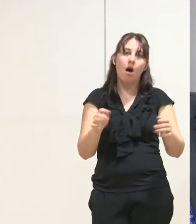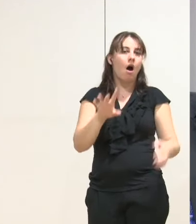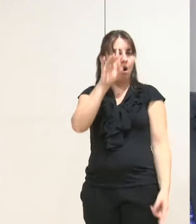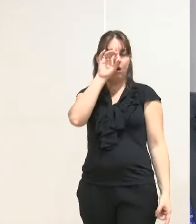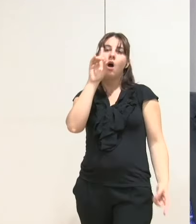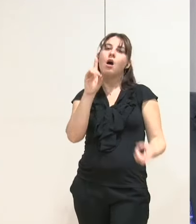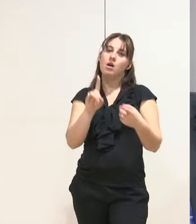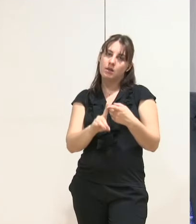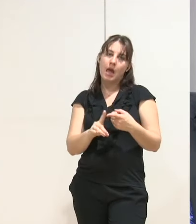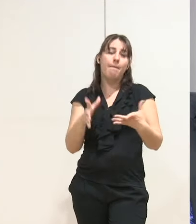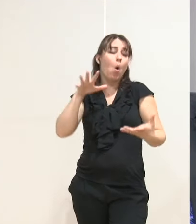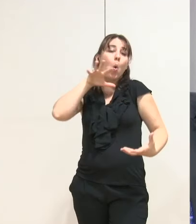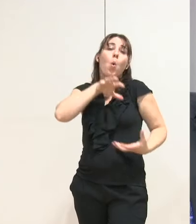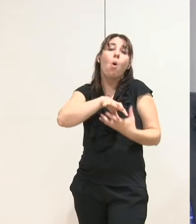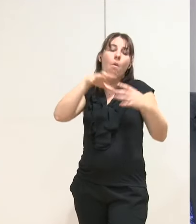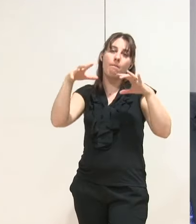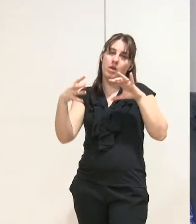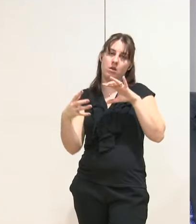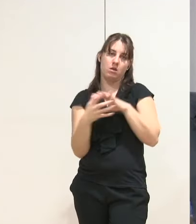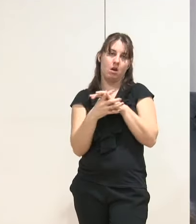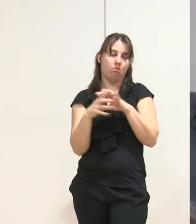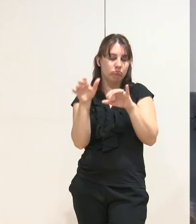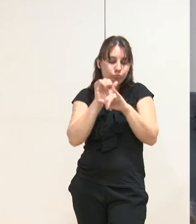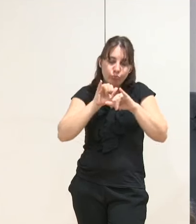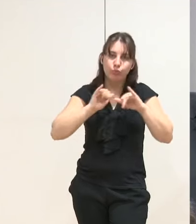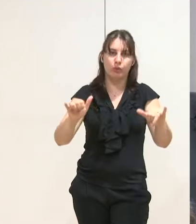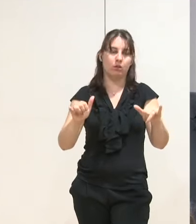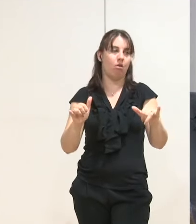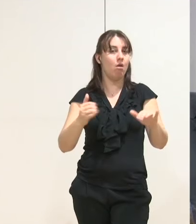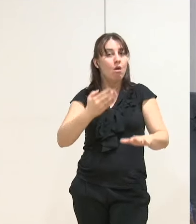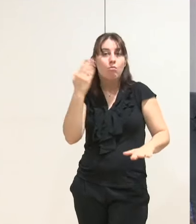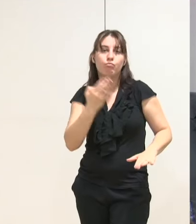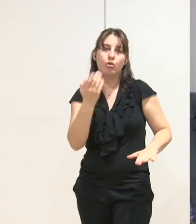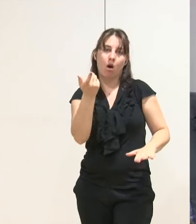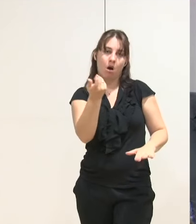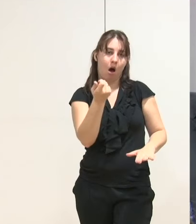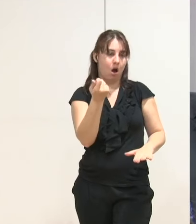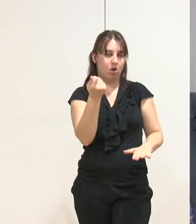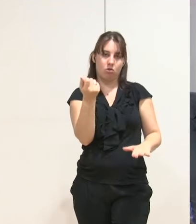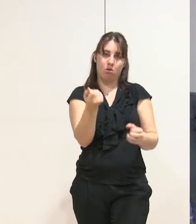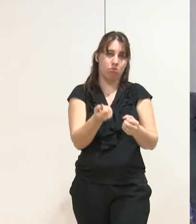euh très compliqué qui nécessite des moyens financiers